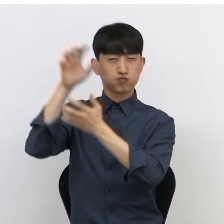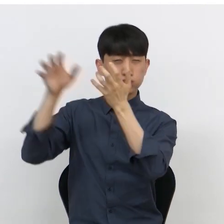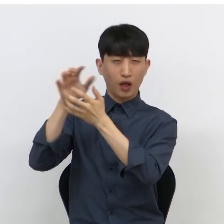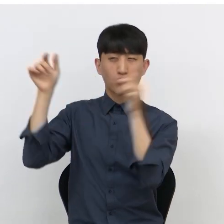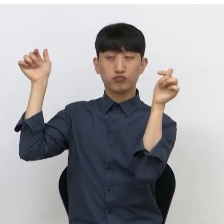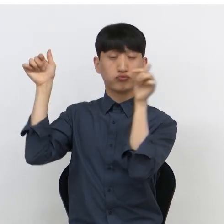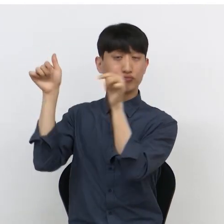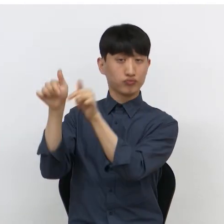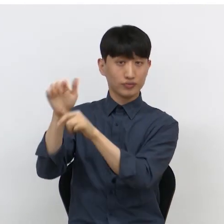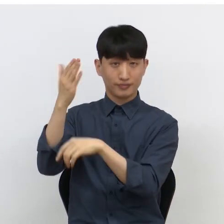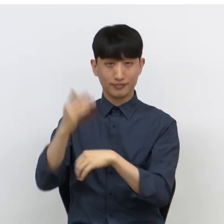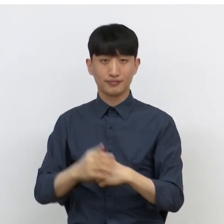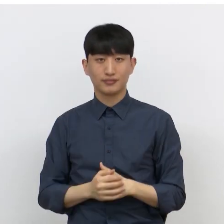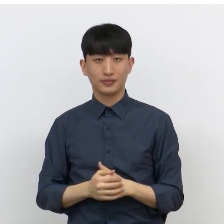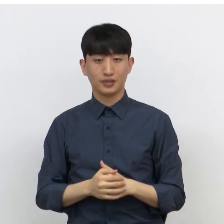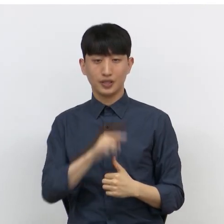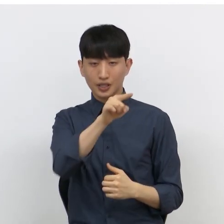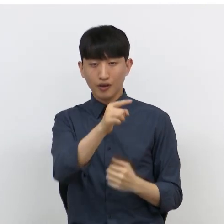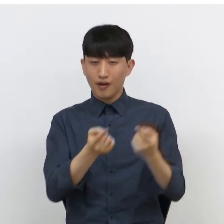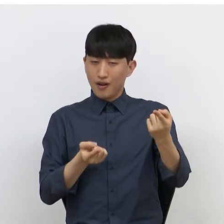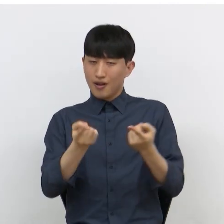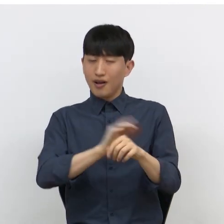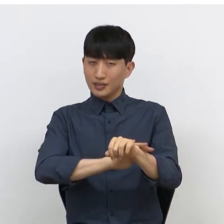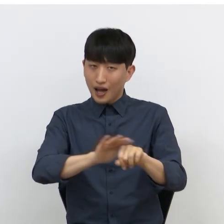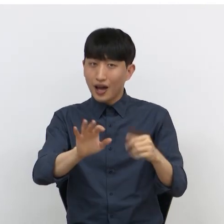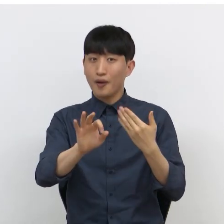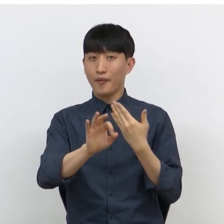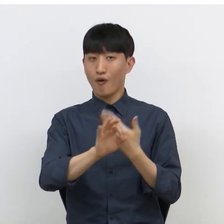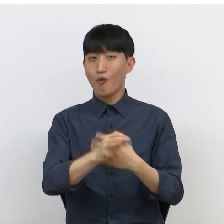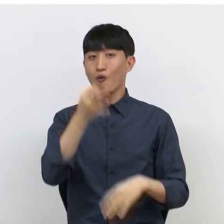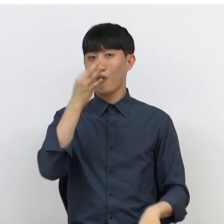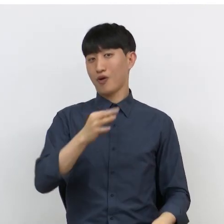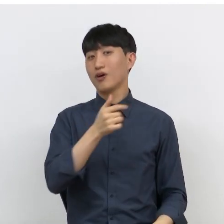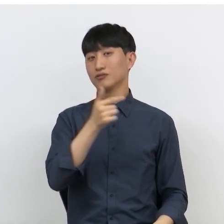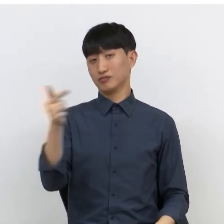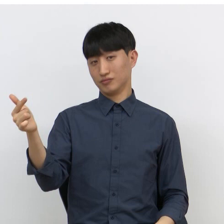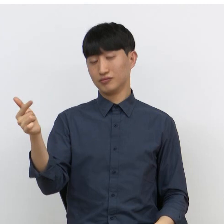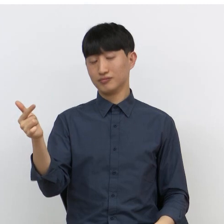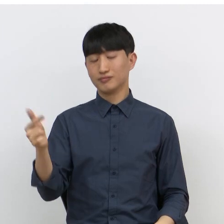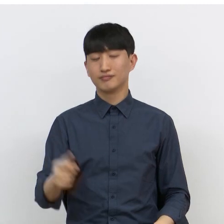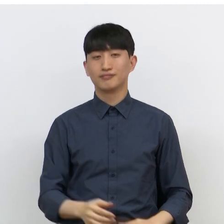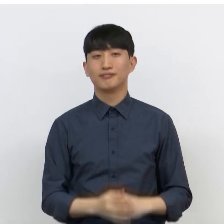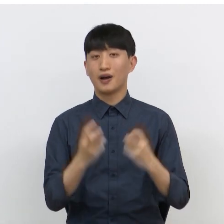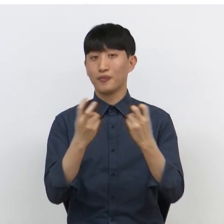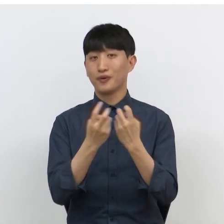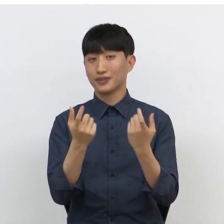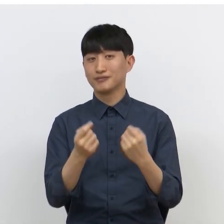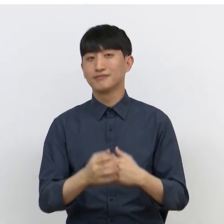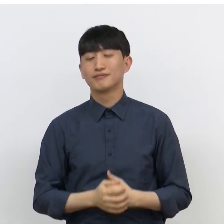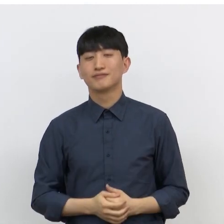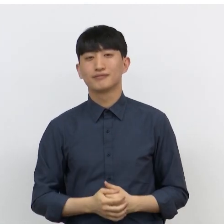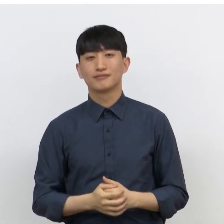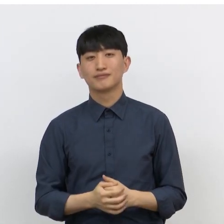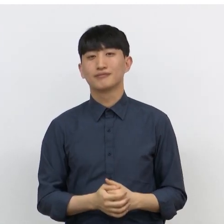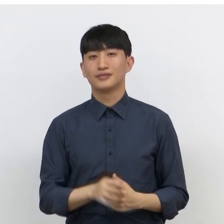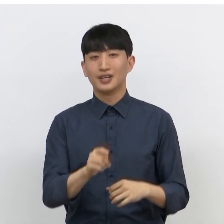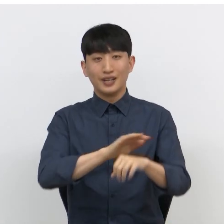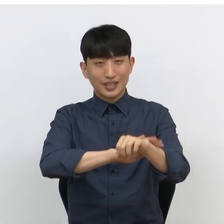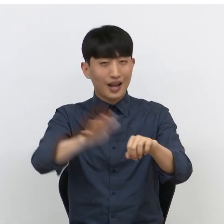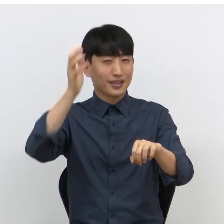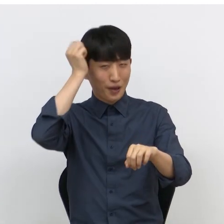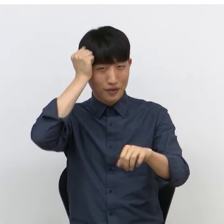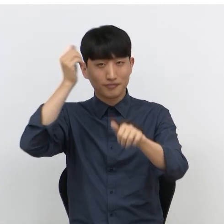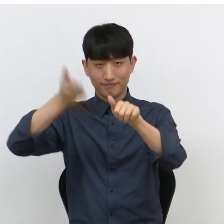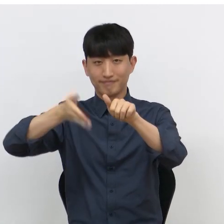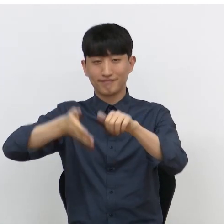그래서 이 맵노도 되게 잘만 사용하면 효과를 높일 수 있는 방법 중에 하나거든요. 그래서 이런 부분들 잘 기억하시면 좋을